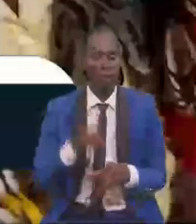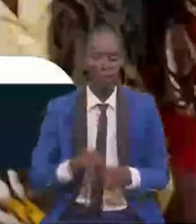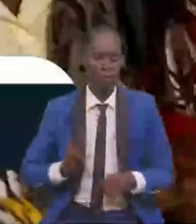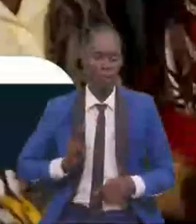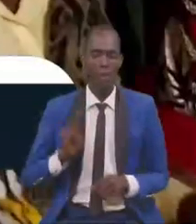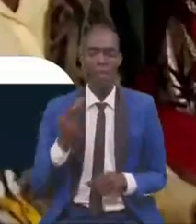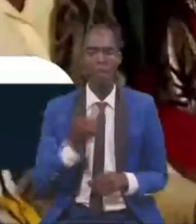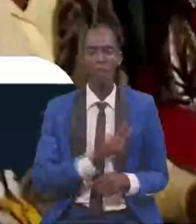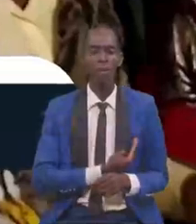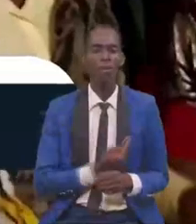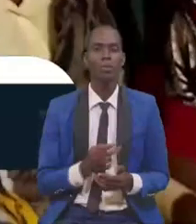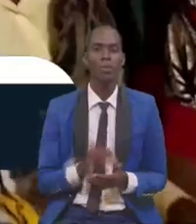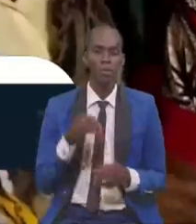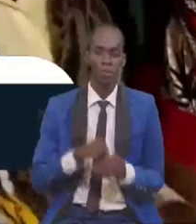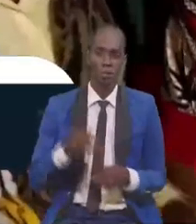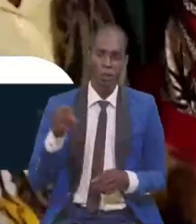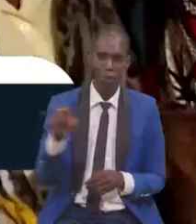pensons.